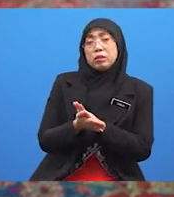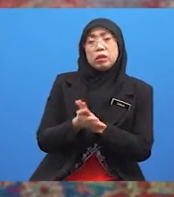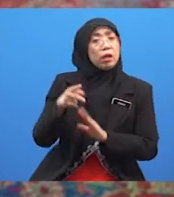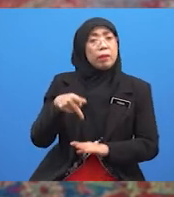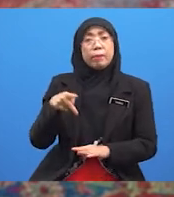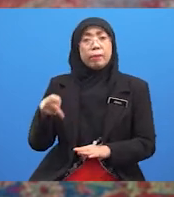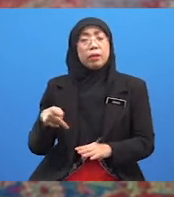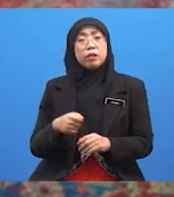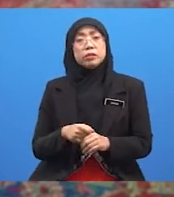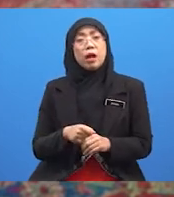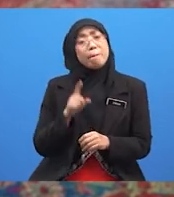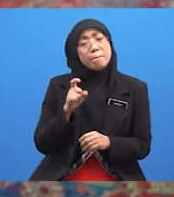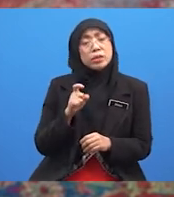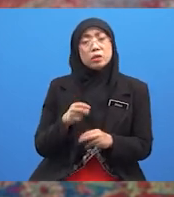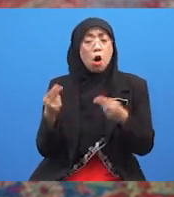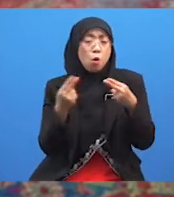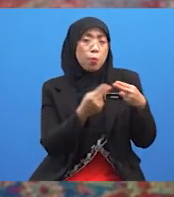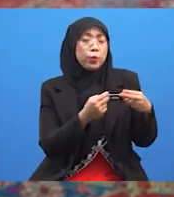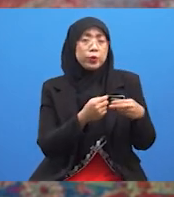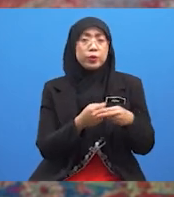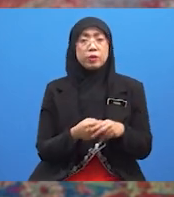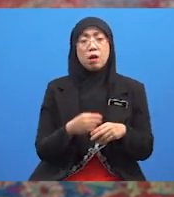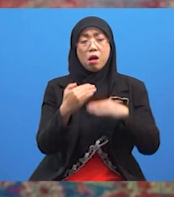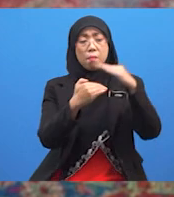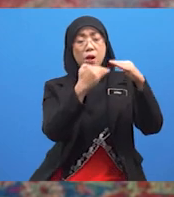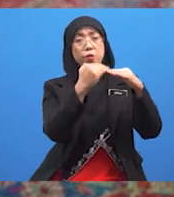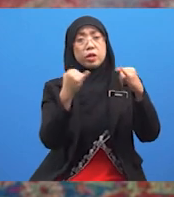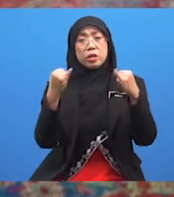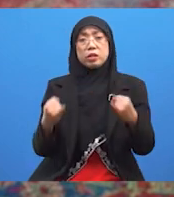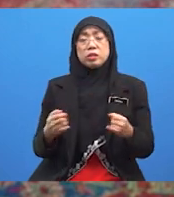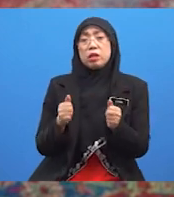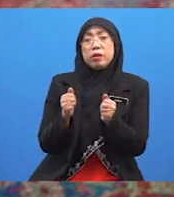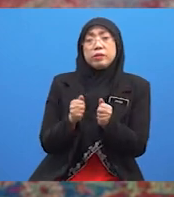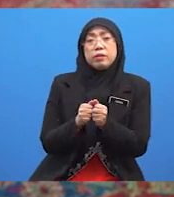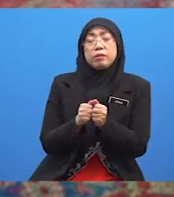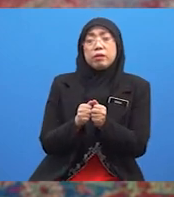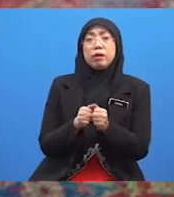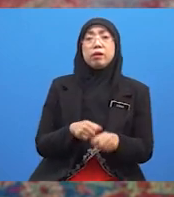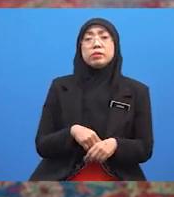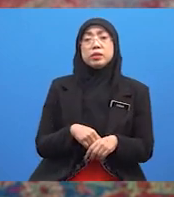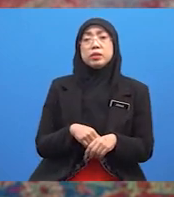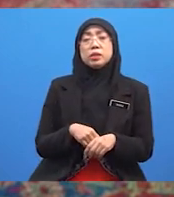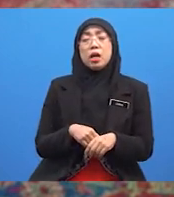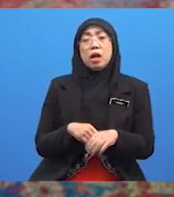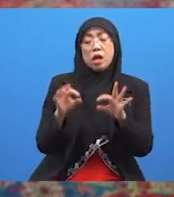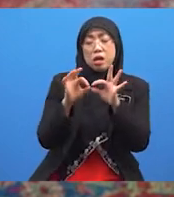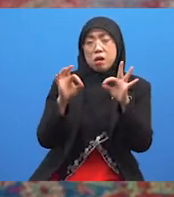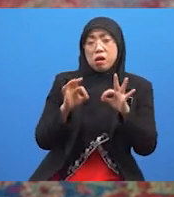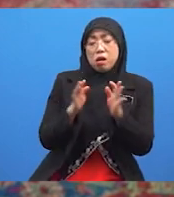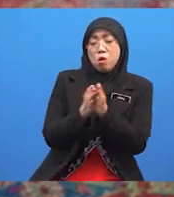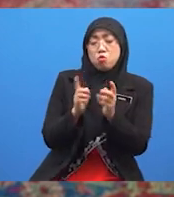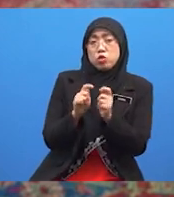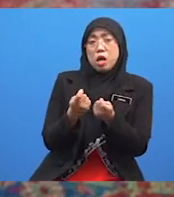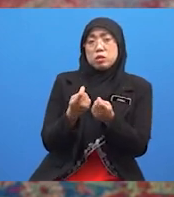hendaklah mengaitkan aspek pembangunan insan tersebut dengan isi kandung teks Sulalatus